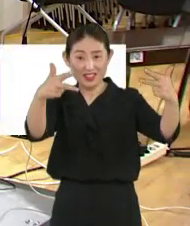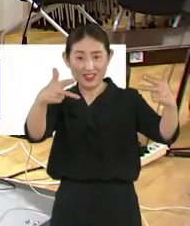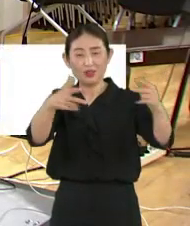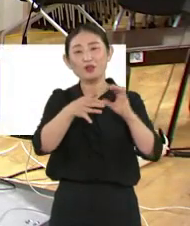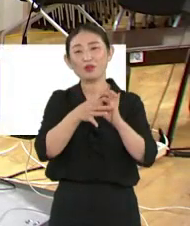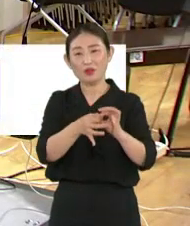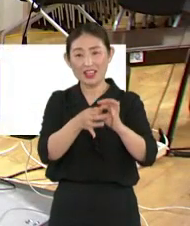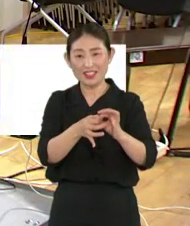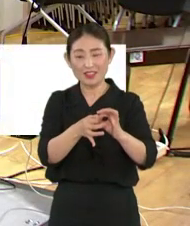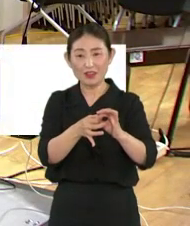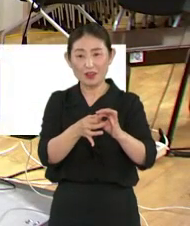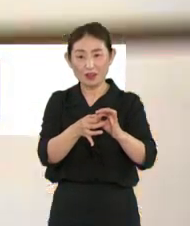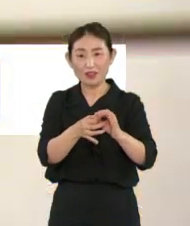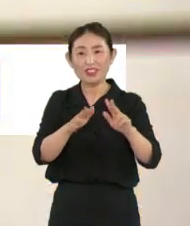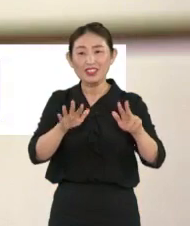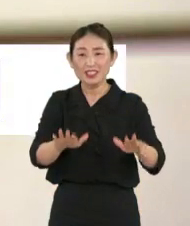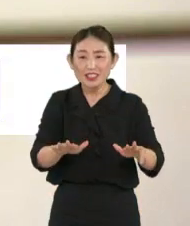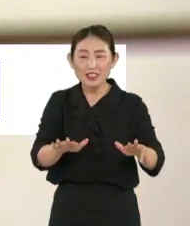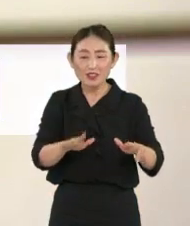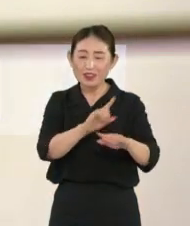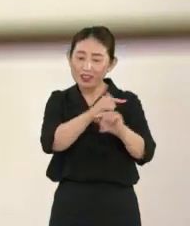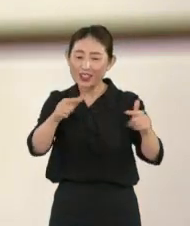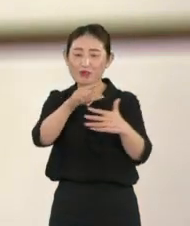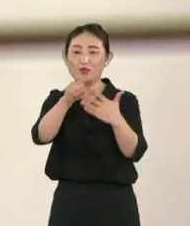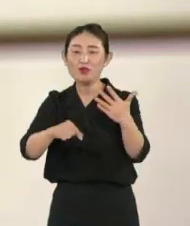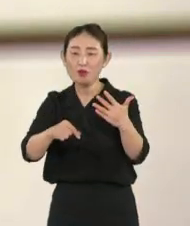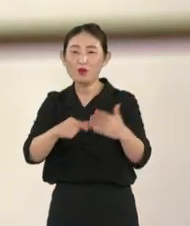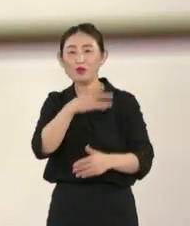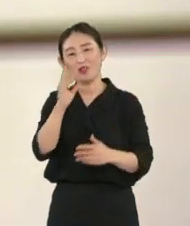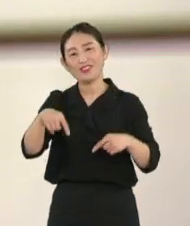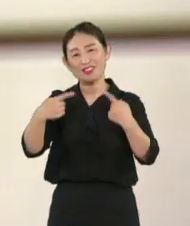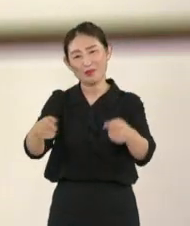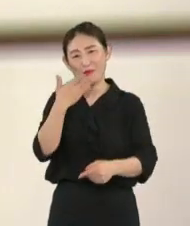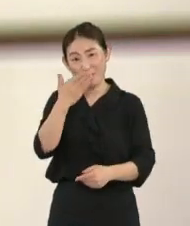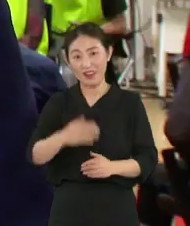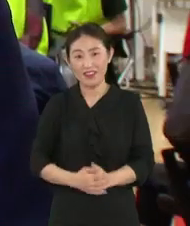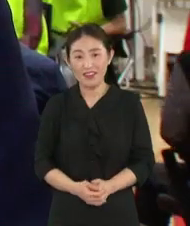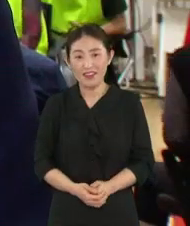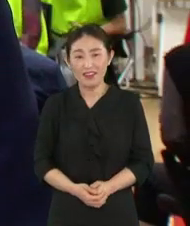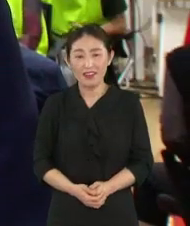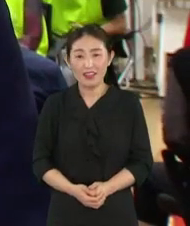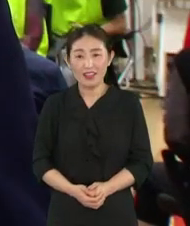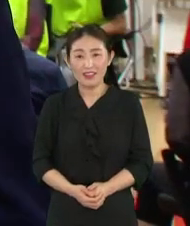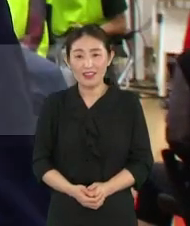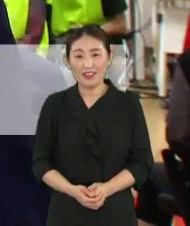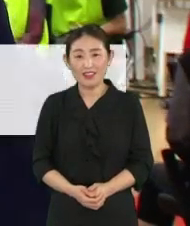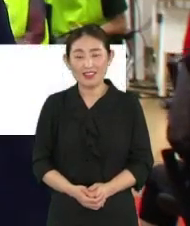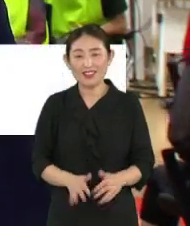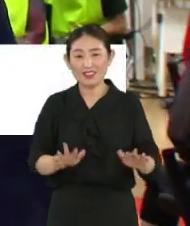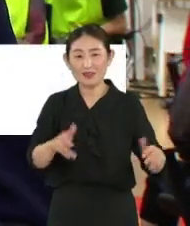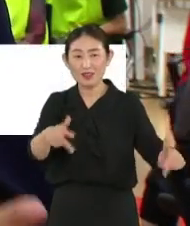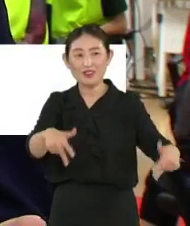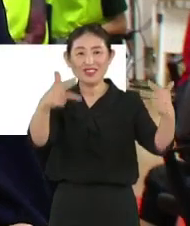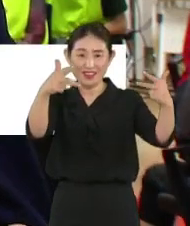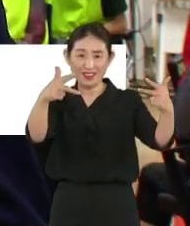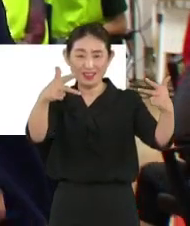통해 집앞 경로당 에서도 여러 프로그램에 참여할 수 있는 겁니다 온라인 대회를 통해서